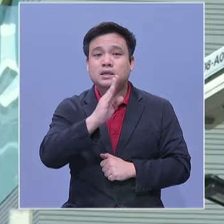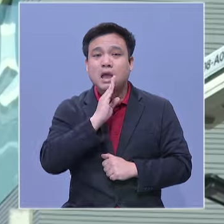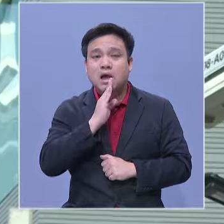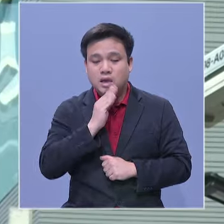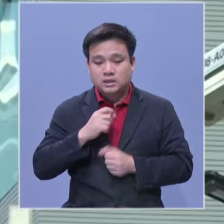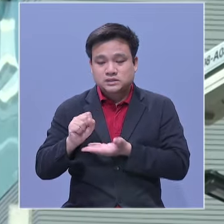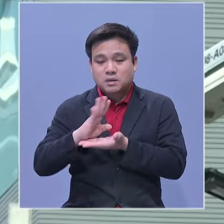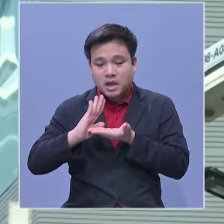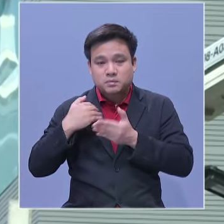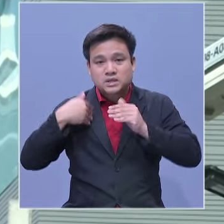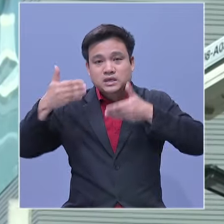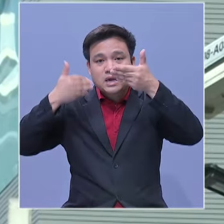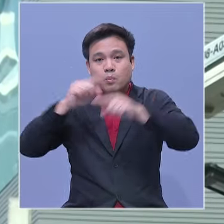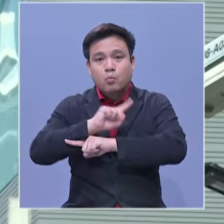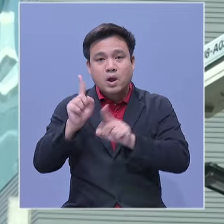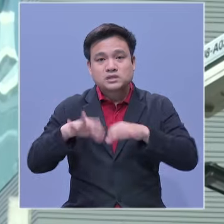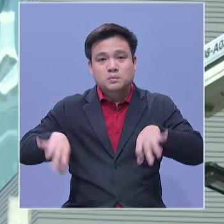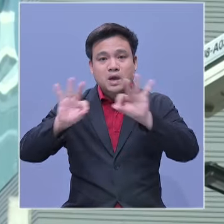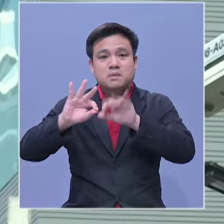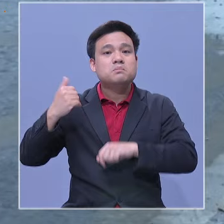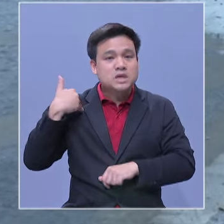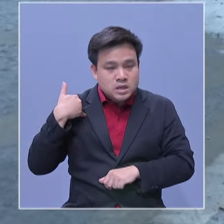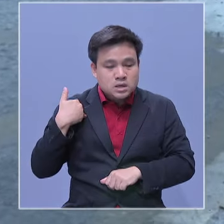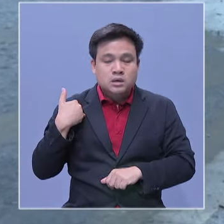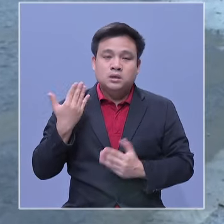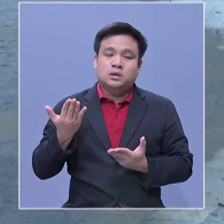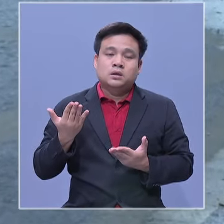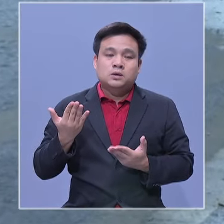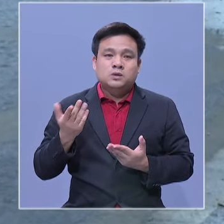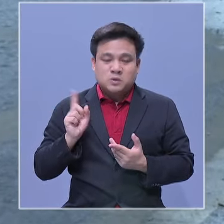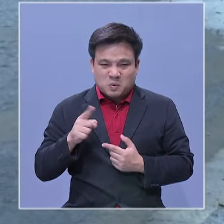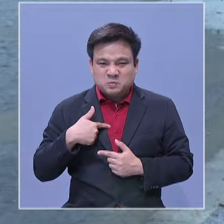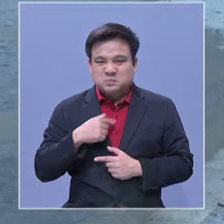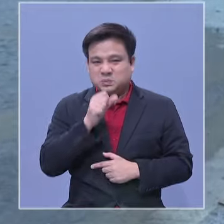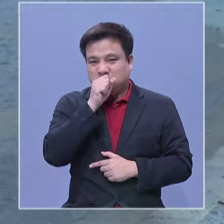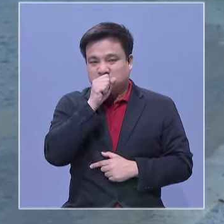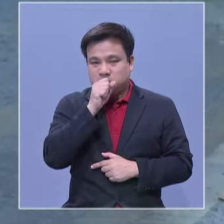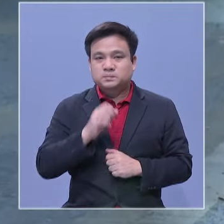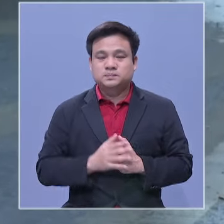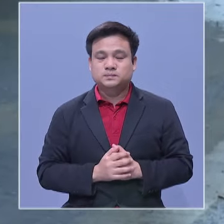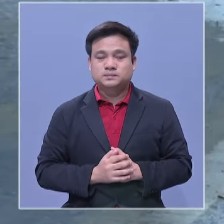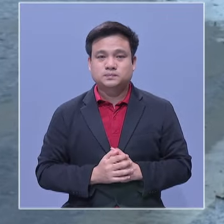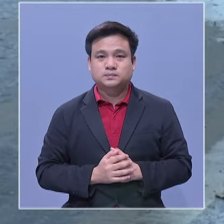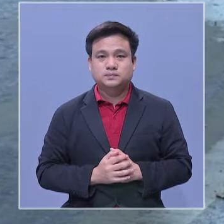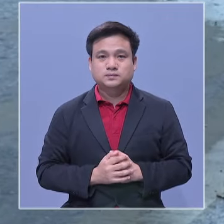อนนี้ก็ยังขอสงวนชื่อนะคะสถาบันที่ว่านี้แหมแต่คนดูบอกรู้แล้วว่าที่ไหนอะค่ะฟังตำรวจหน่อย